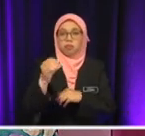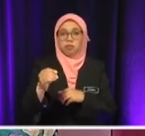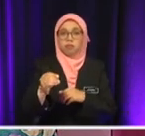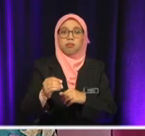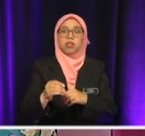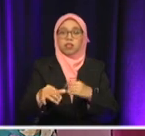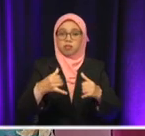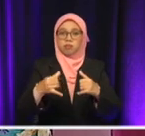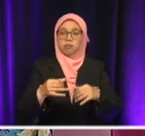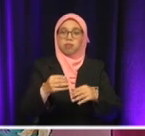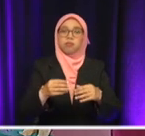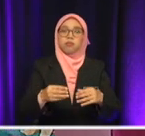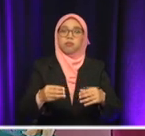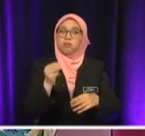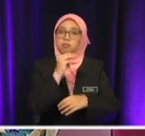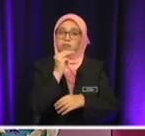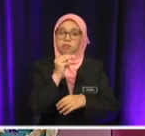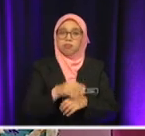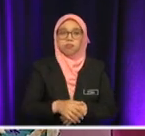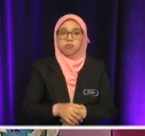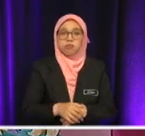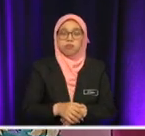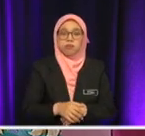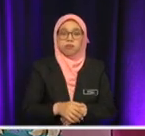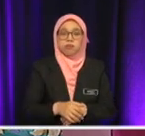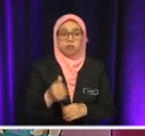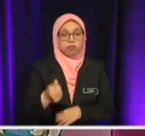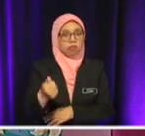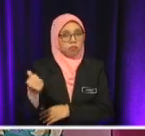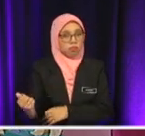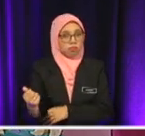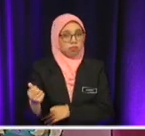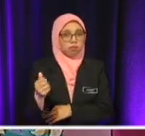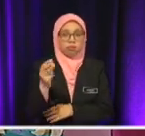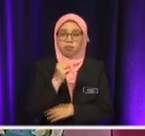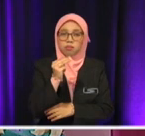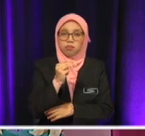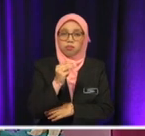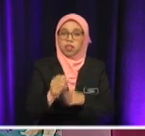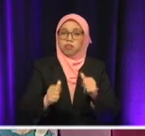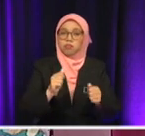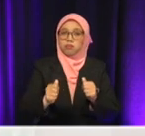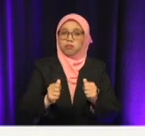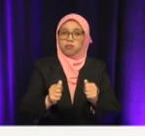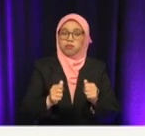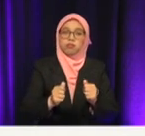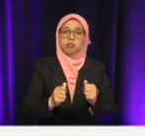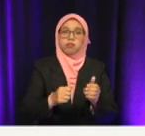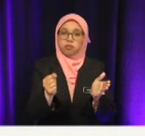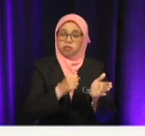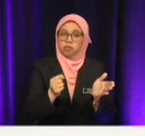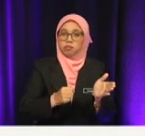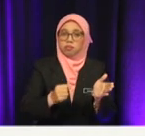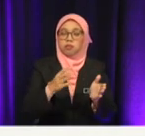Dan antara alat perkusi yang betul di sini ialah tamborin, marakas dan juga simbal. Okey,